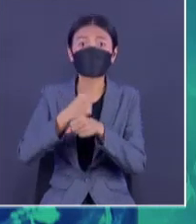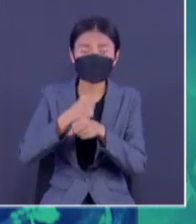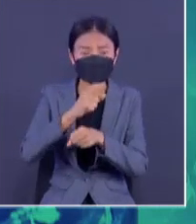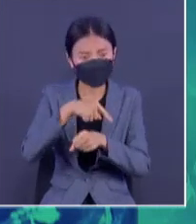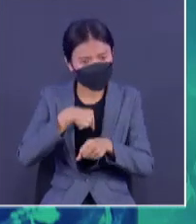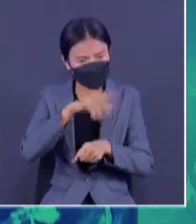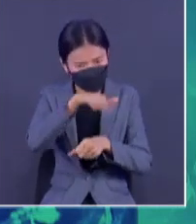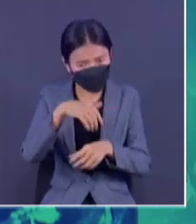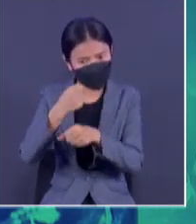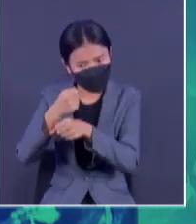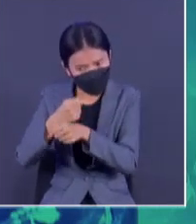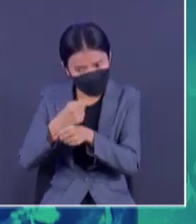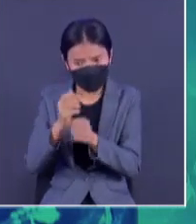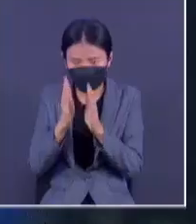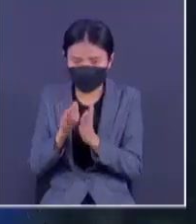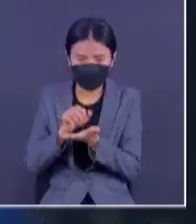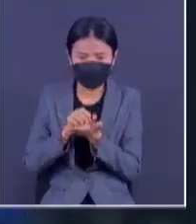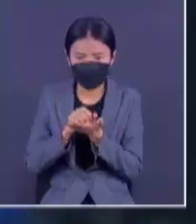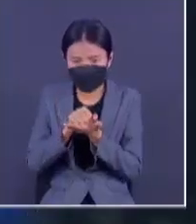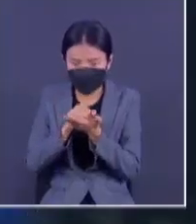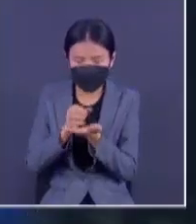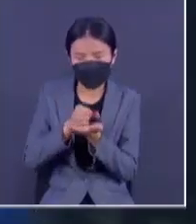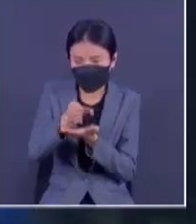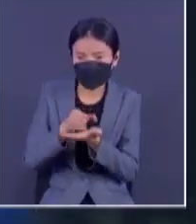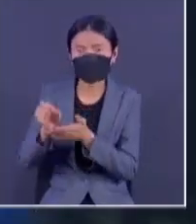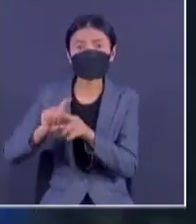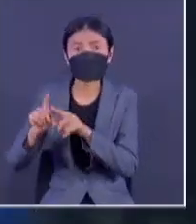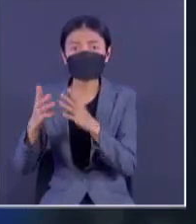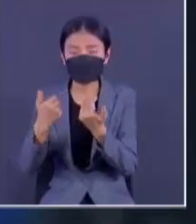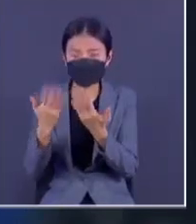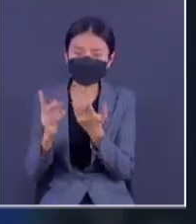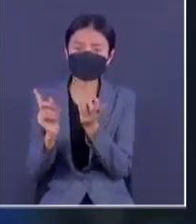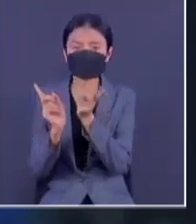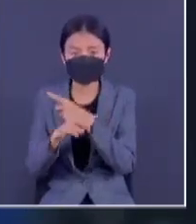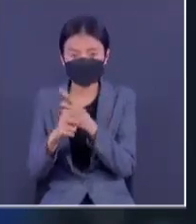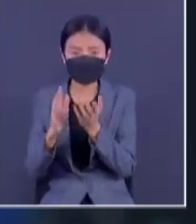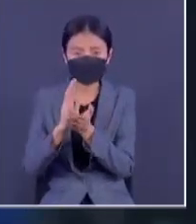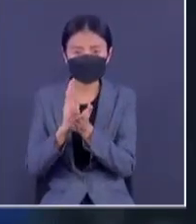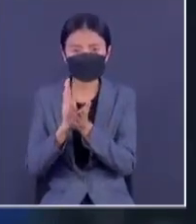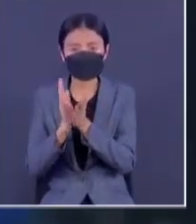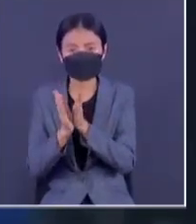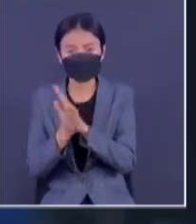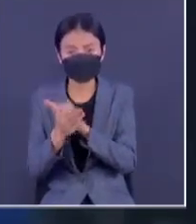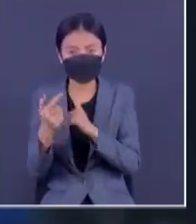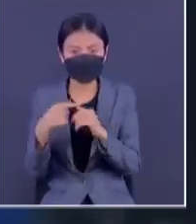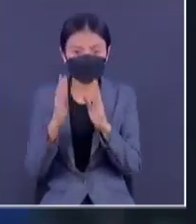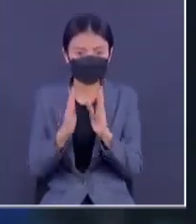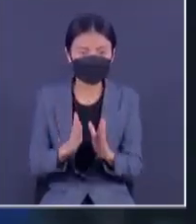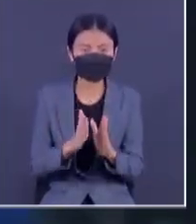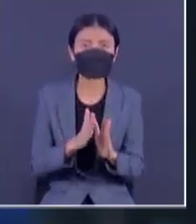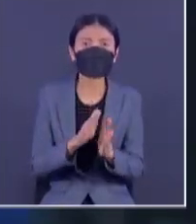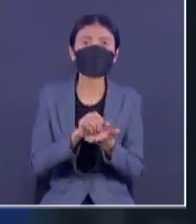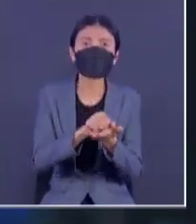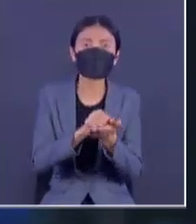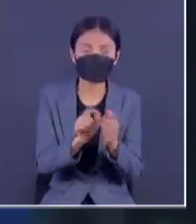ครับจากเป็นพนักงานปกติก็ขยับขึ้นไปเป็นเด็กเอ็นคอยเอนเตอร์เทนลูกค้าหลังจากนั้นปรากฏว่ามันมีเรื่องของ